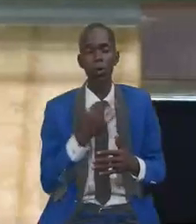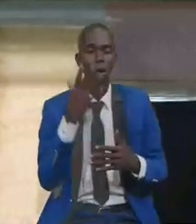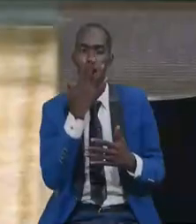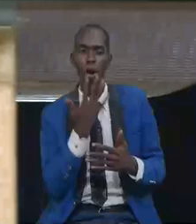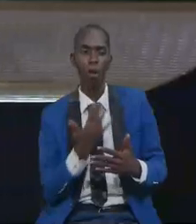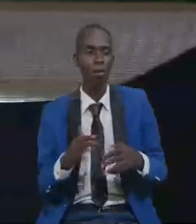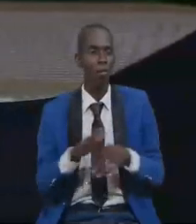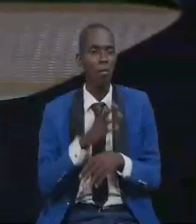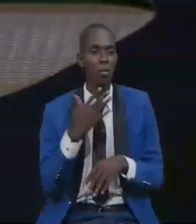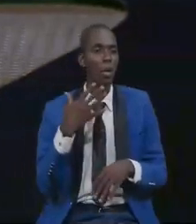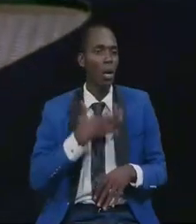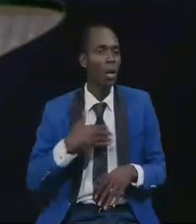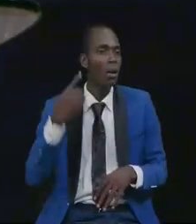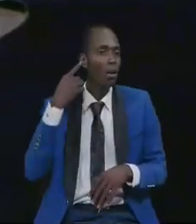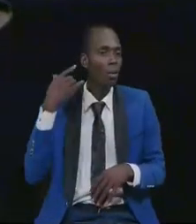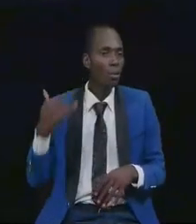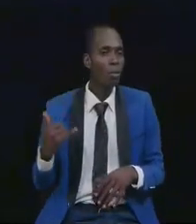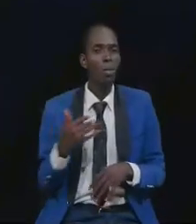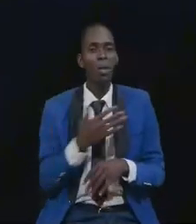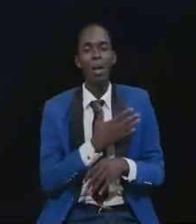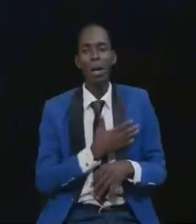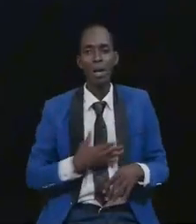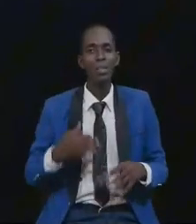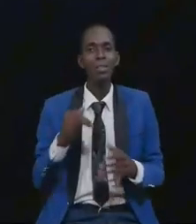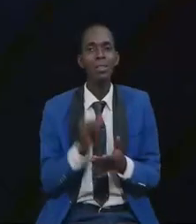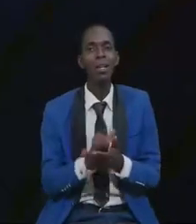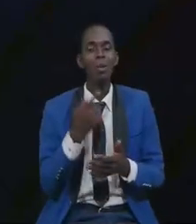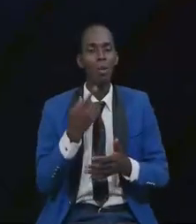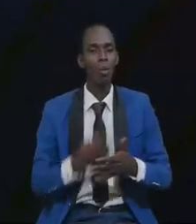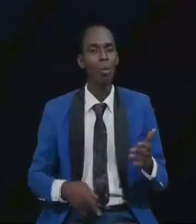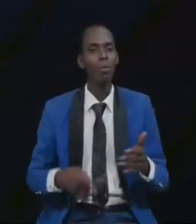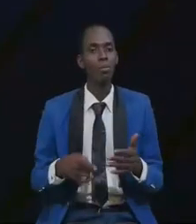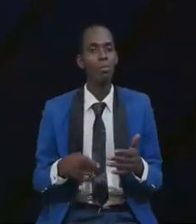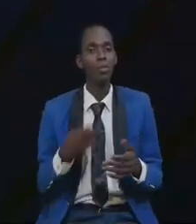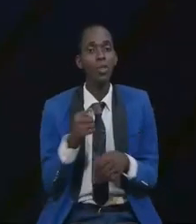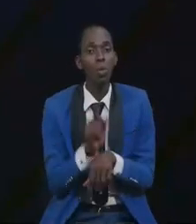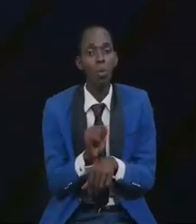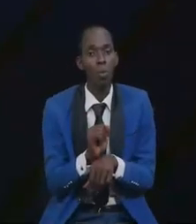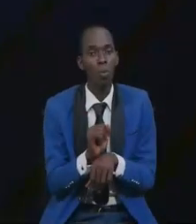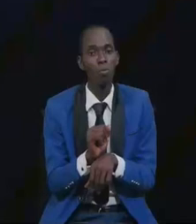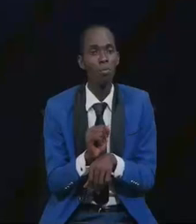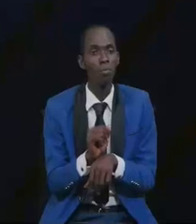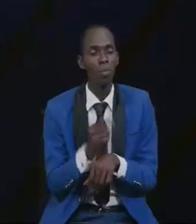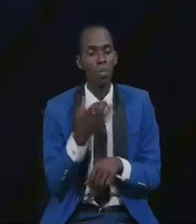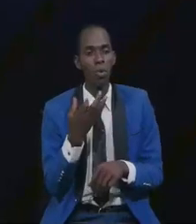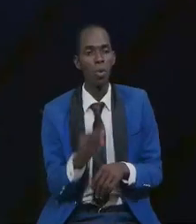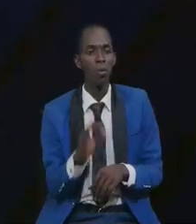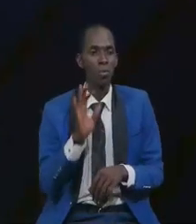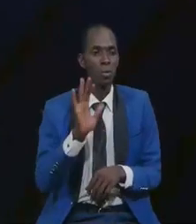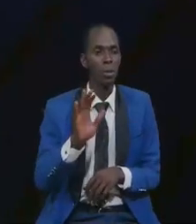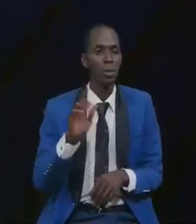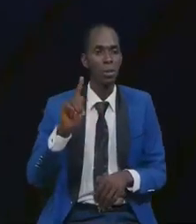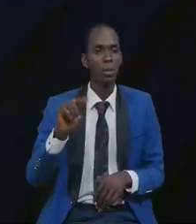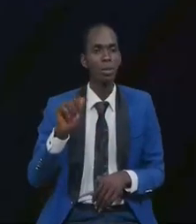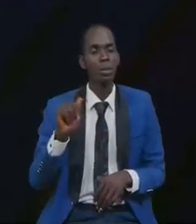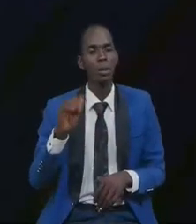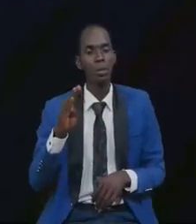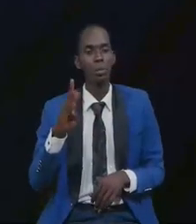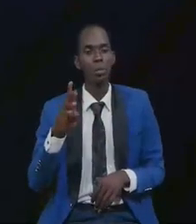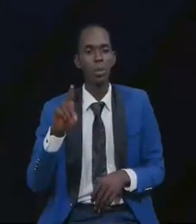étaient autour de lui. Et c'est pour cela qu'il était orgueilleux. Et les tambourins et les flûtes étaient à ton